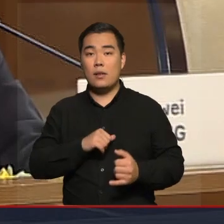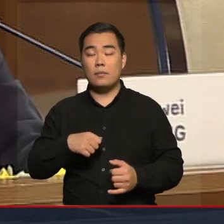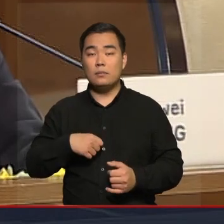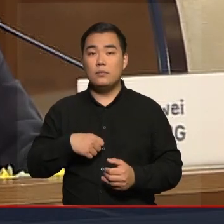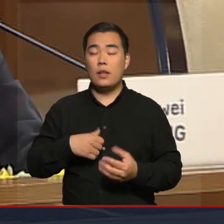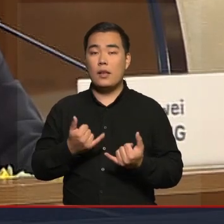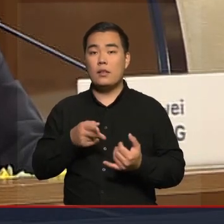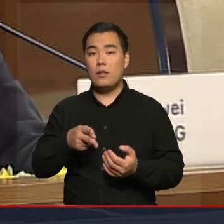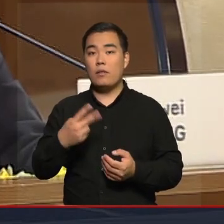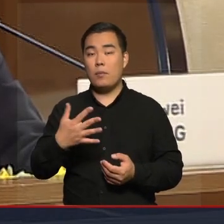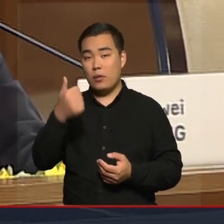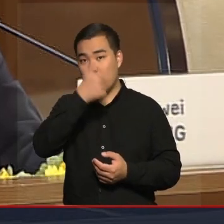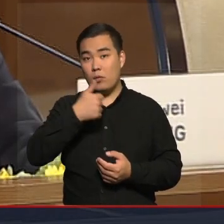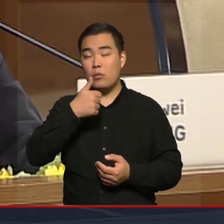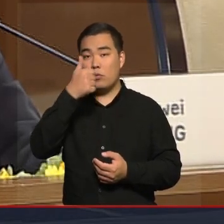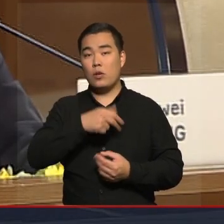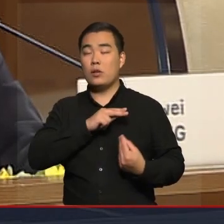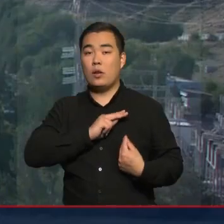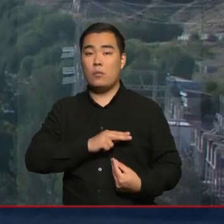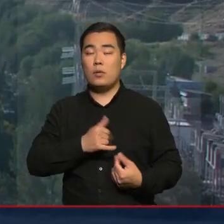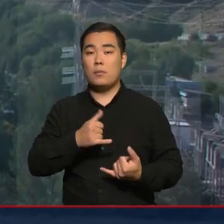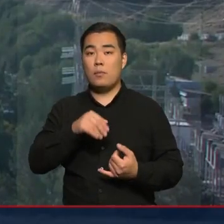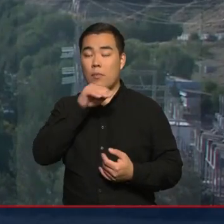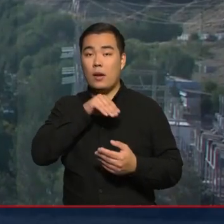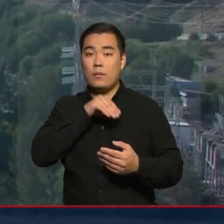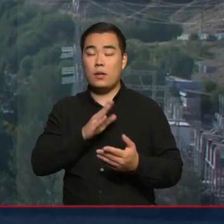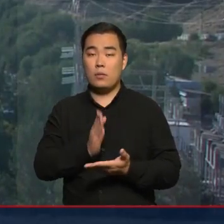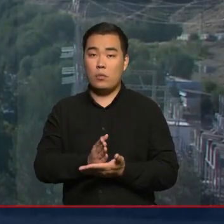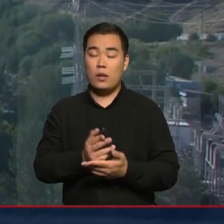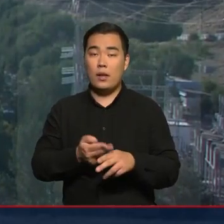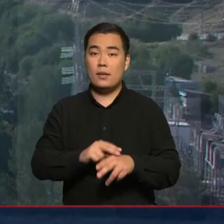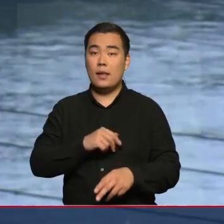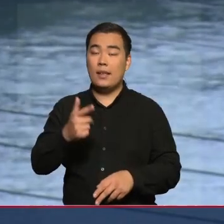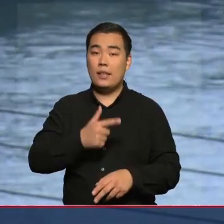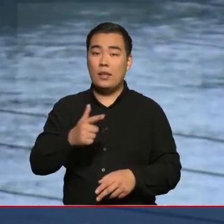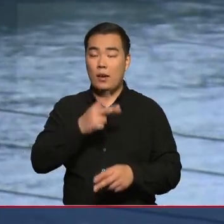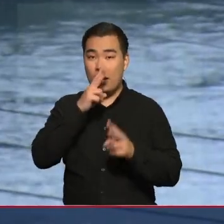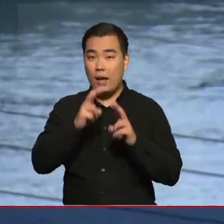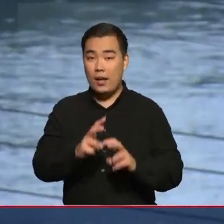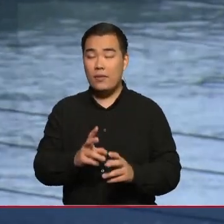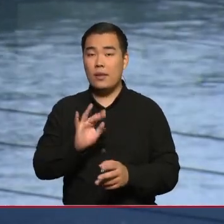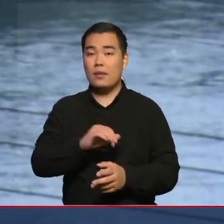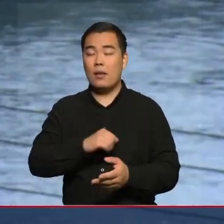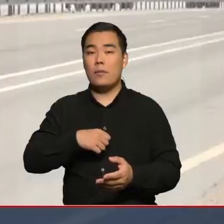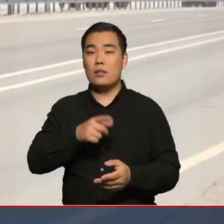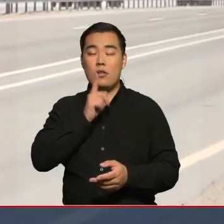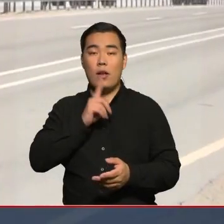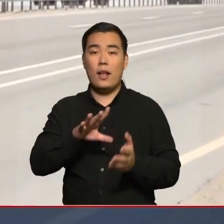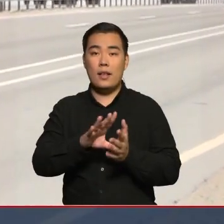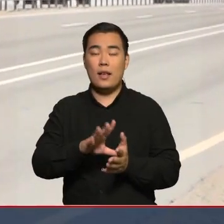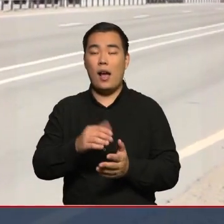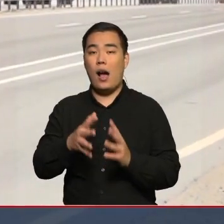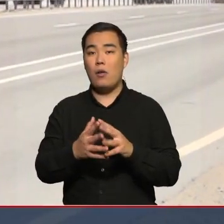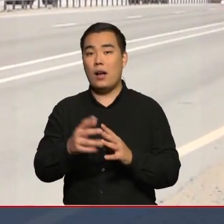объявил 2025 год годом рабочих профессий геологоразведка водные ресурсы промышленность Зелёная энергетика сельское